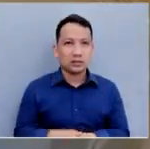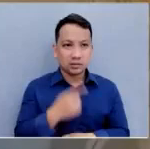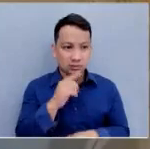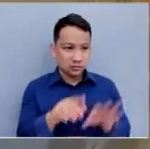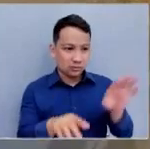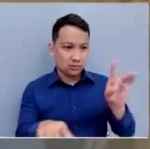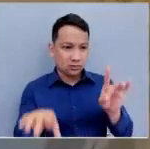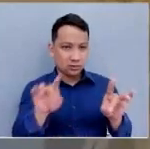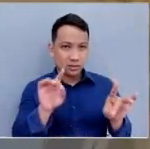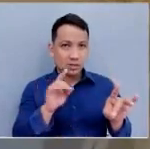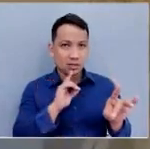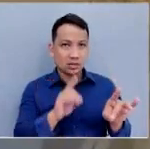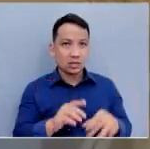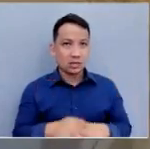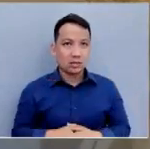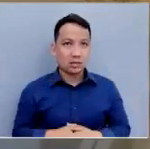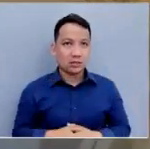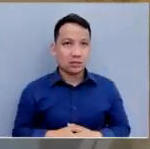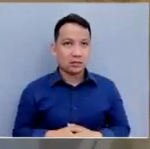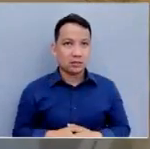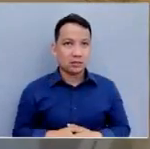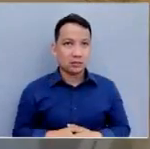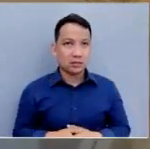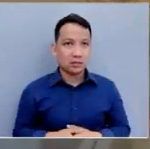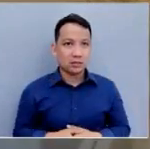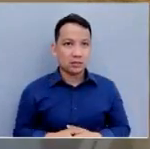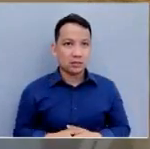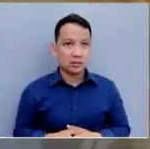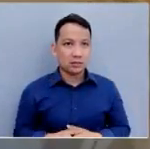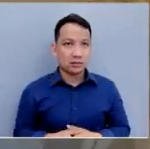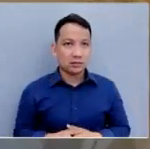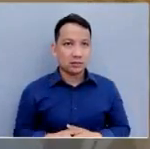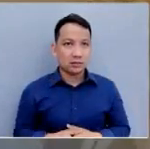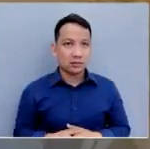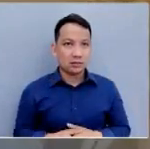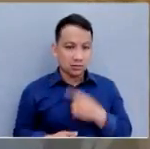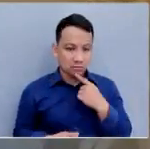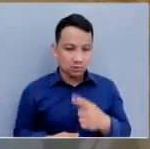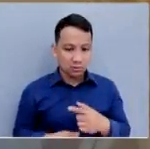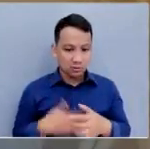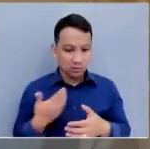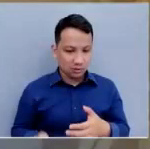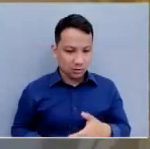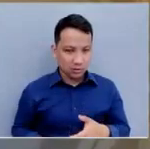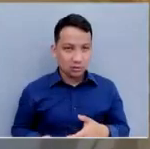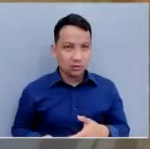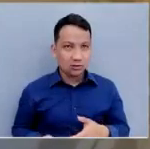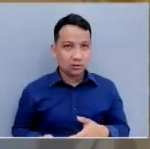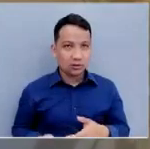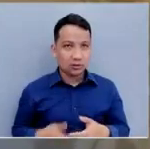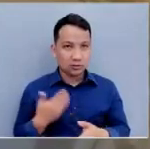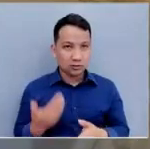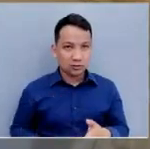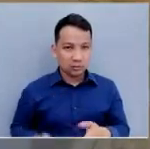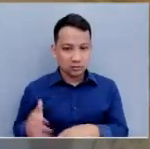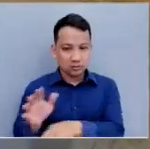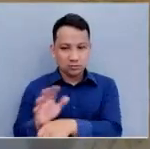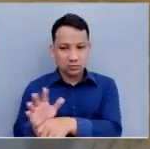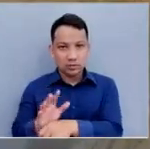ko? Ang batang dinadala ko o ang launching movie na yon?